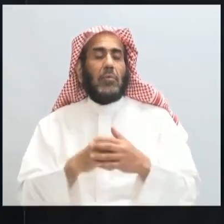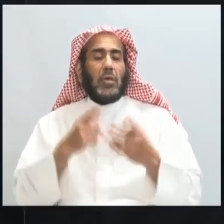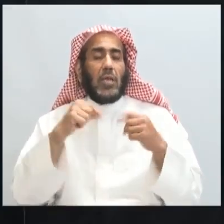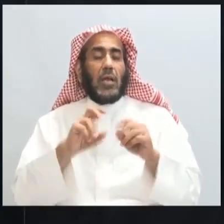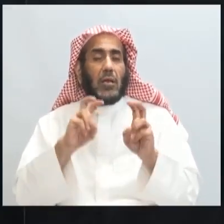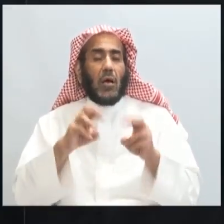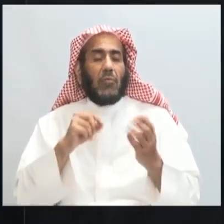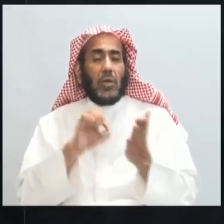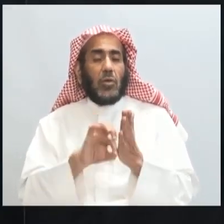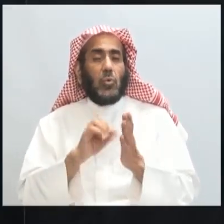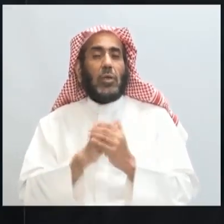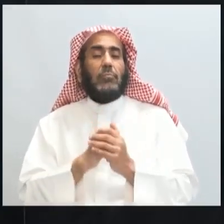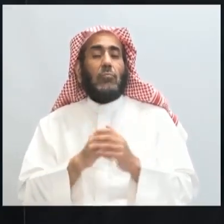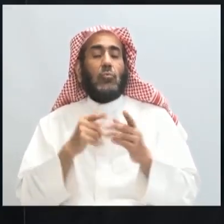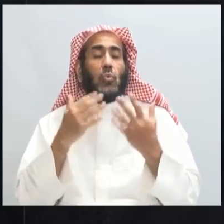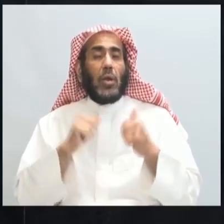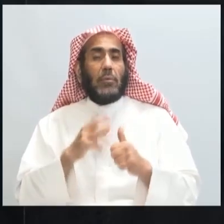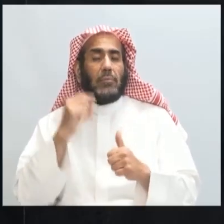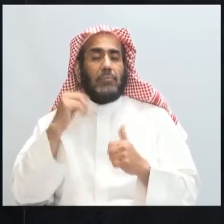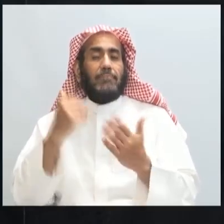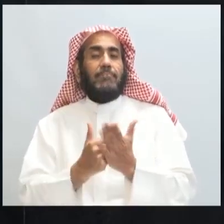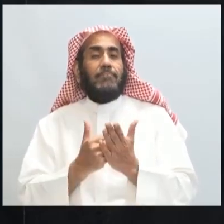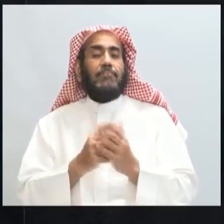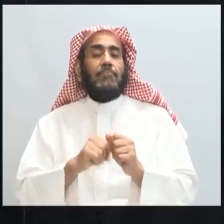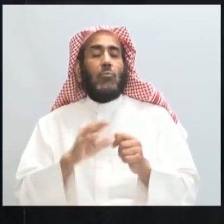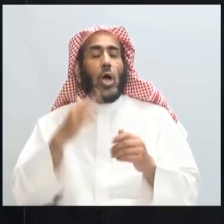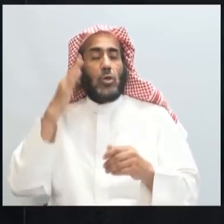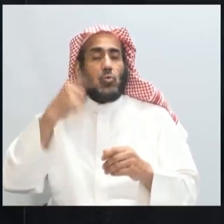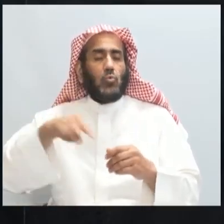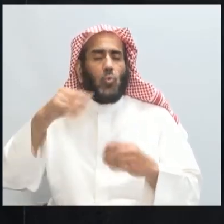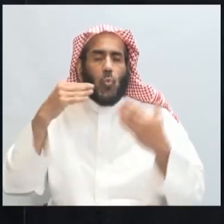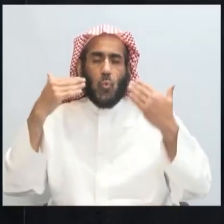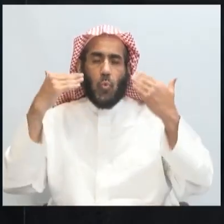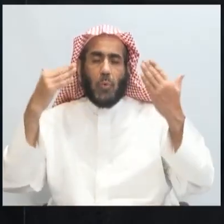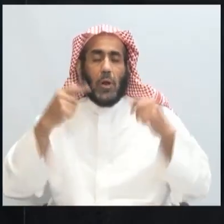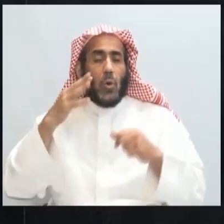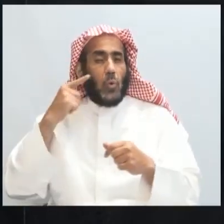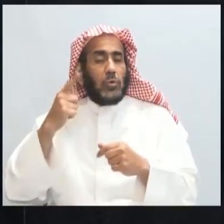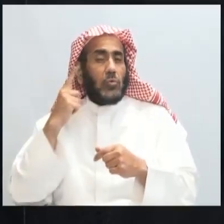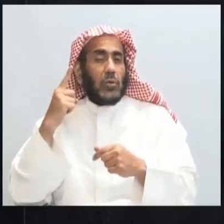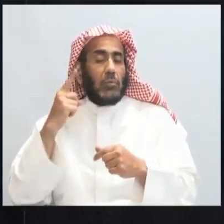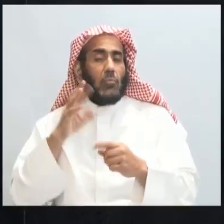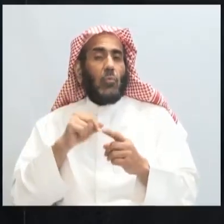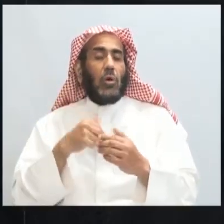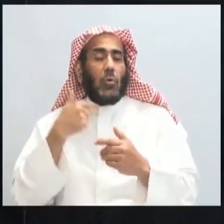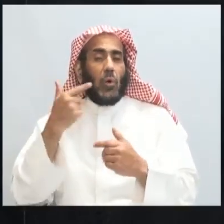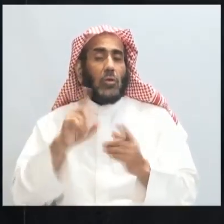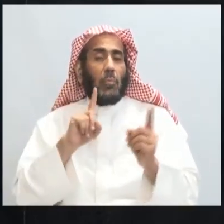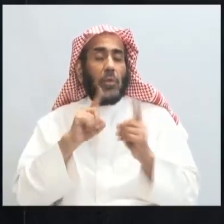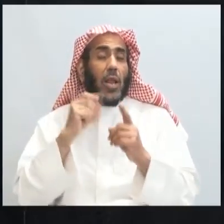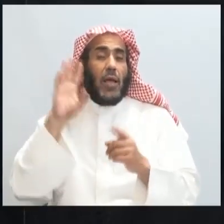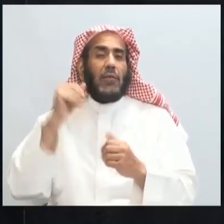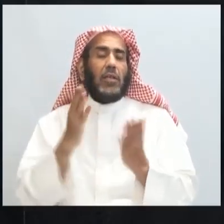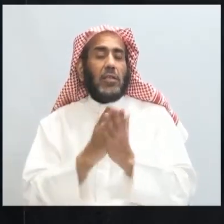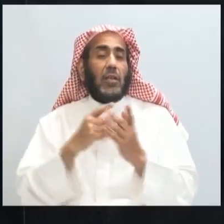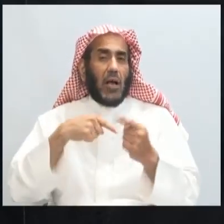نقف انا وانتم عند هذه النقطه طلابي وطالباتى اشكركم جزيل الشكر على حسن انصاتكم لي والتقيكم باذن